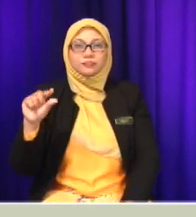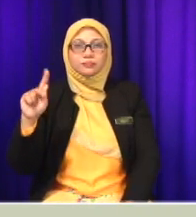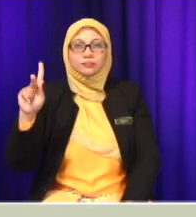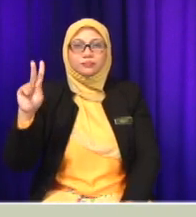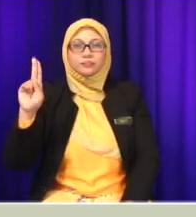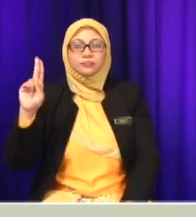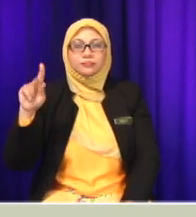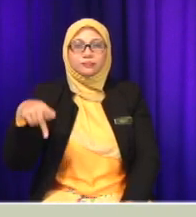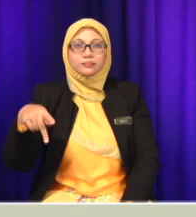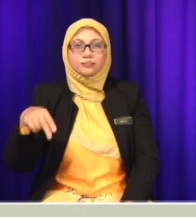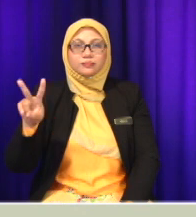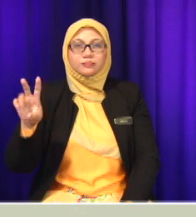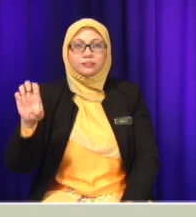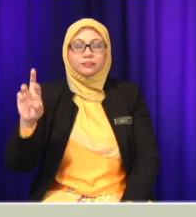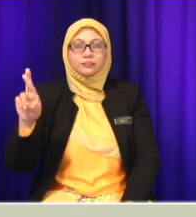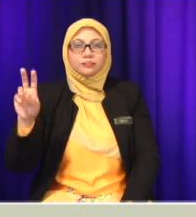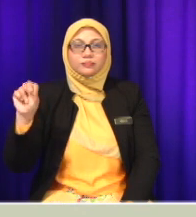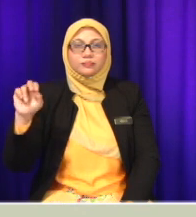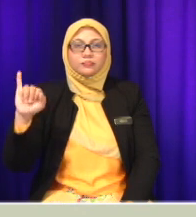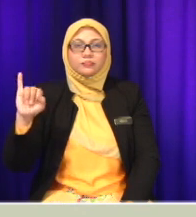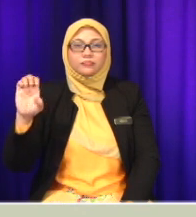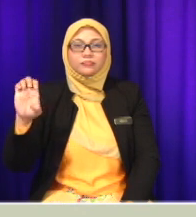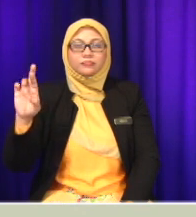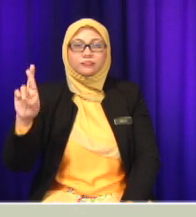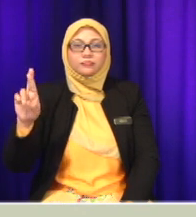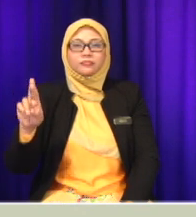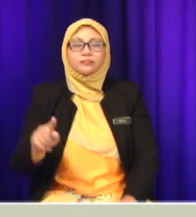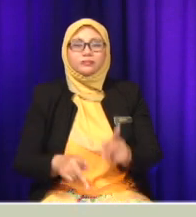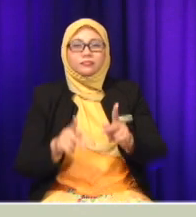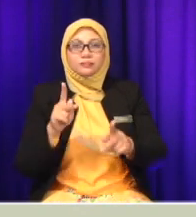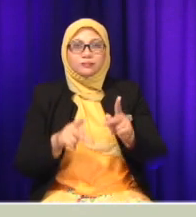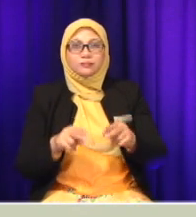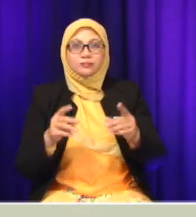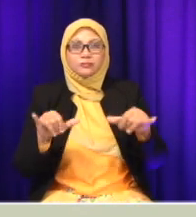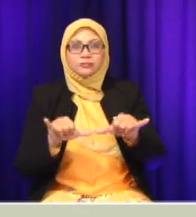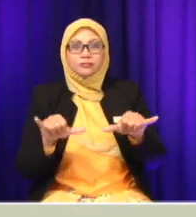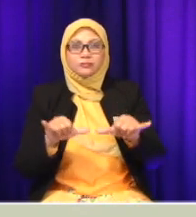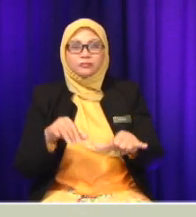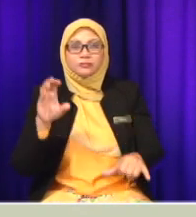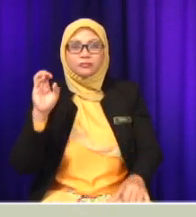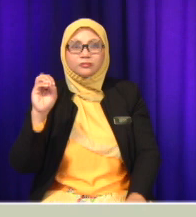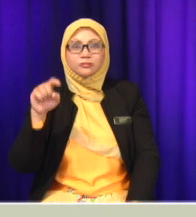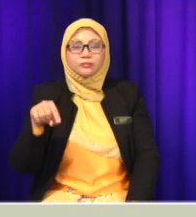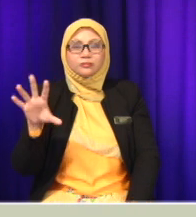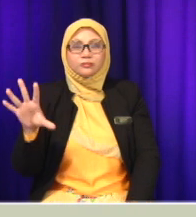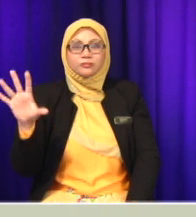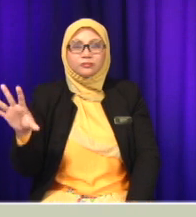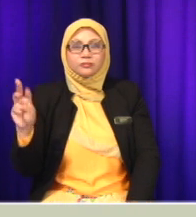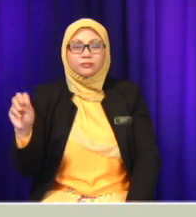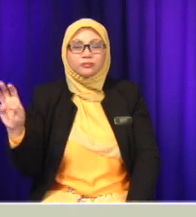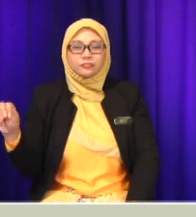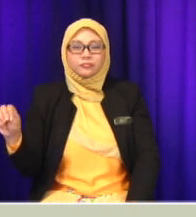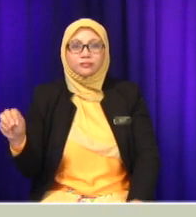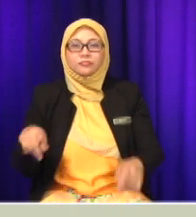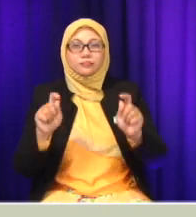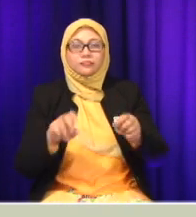10.05 mm menunjukkan bahawa dia telah mencapai had servis dan sepatutnya kita kena